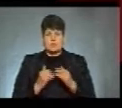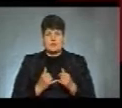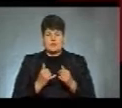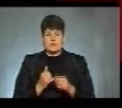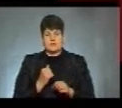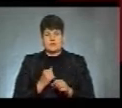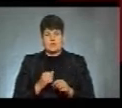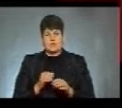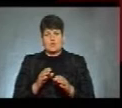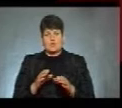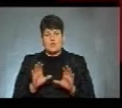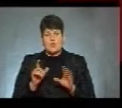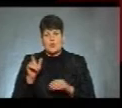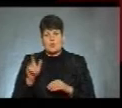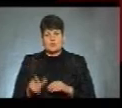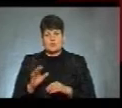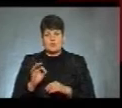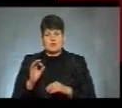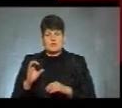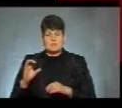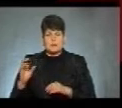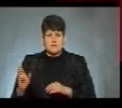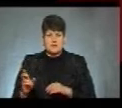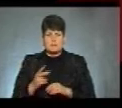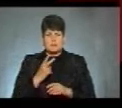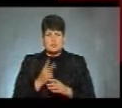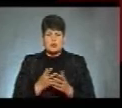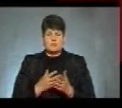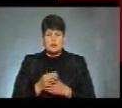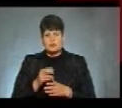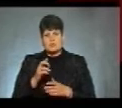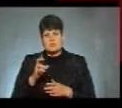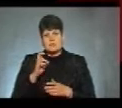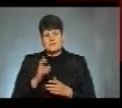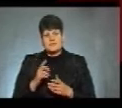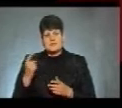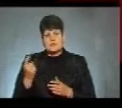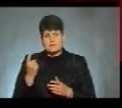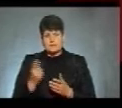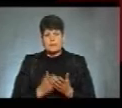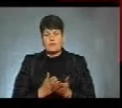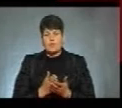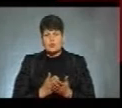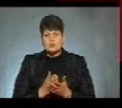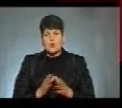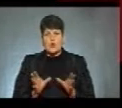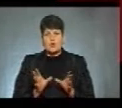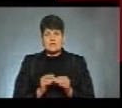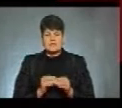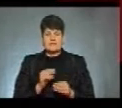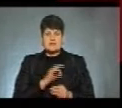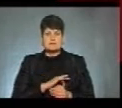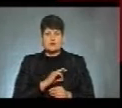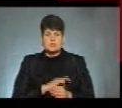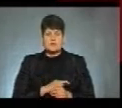особою від ОСББ, передбачає оплату за комунальні послуги. Колективний споживач – так називається модель договору, який